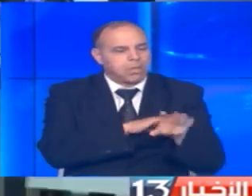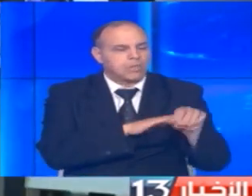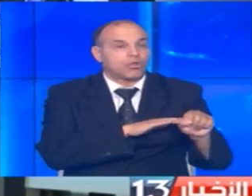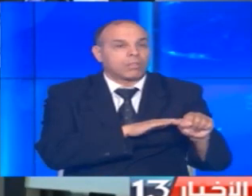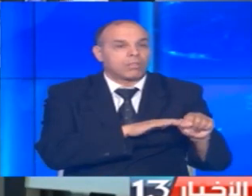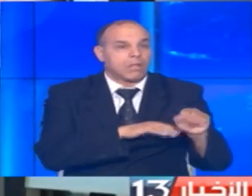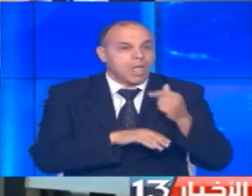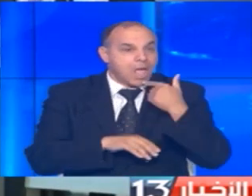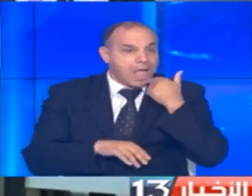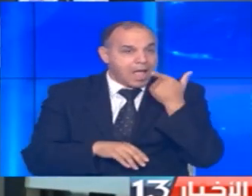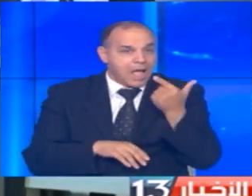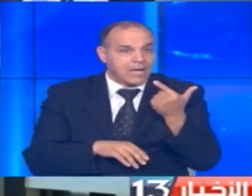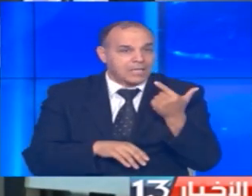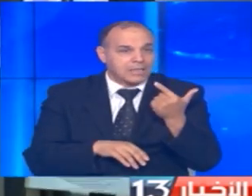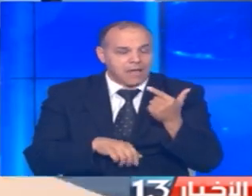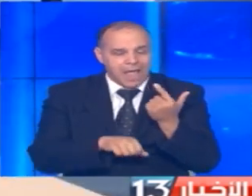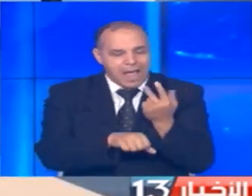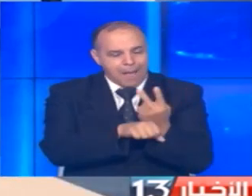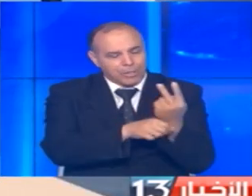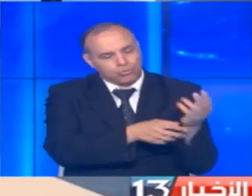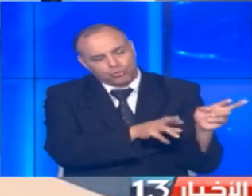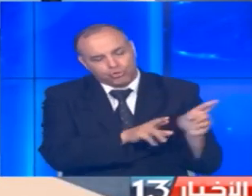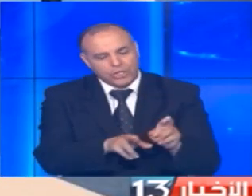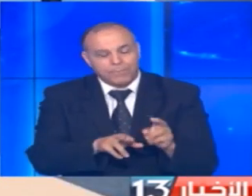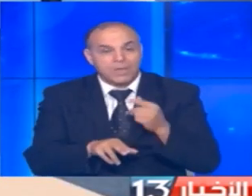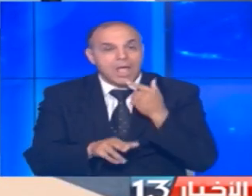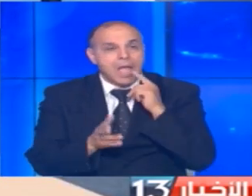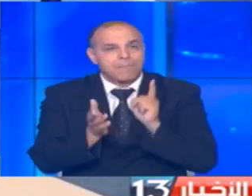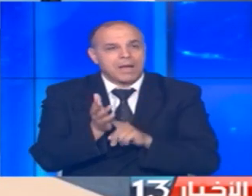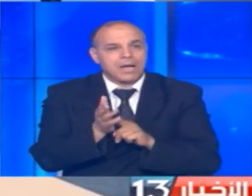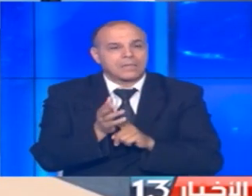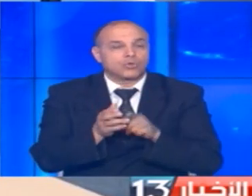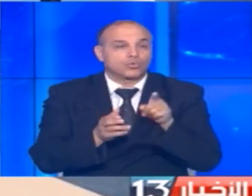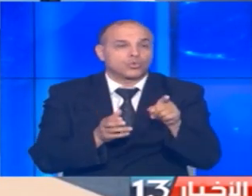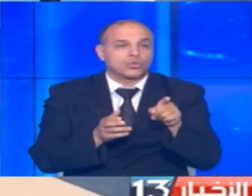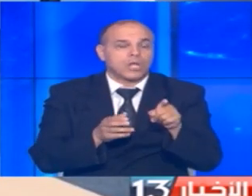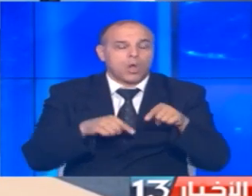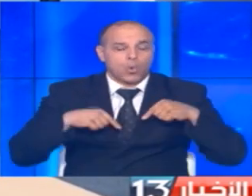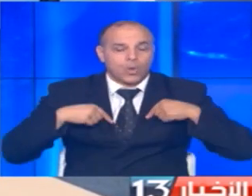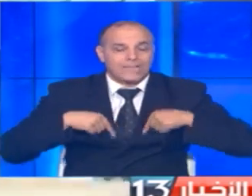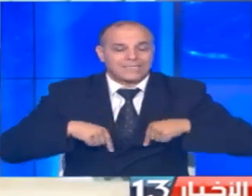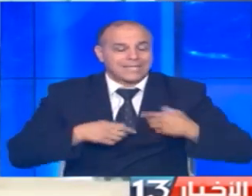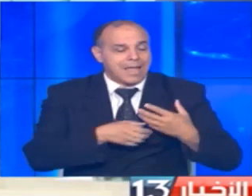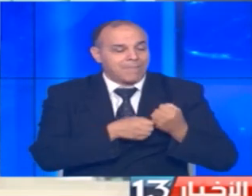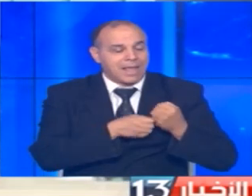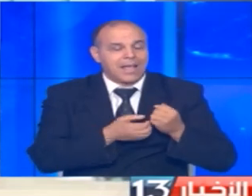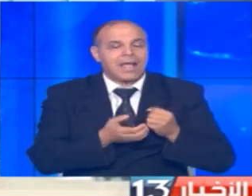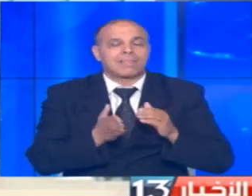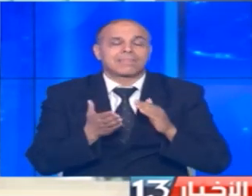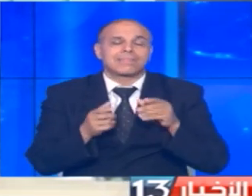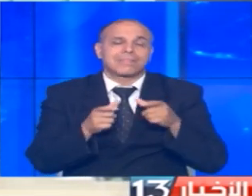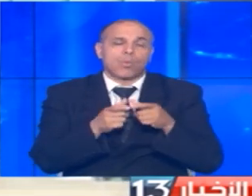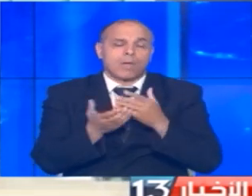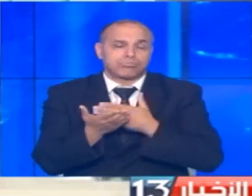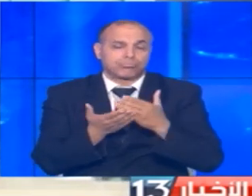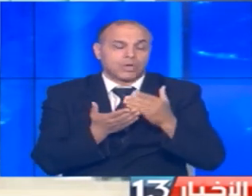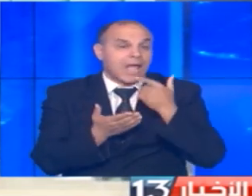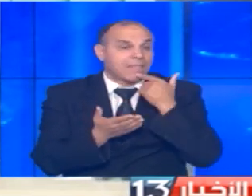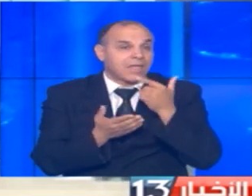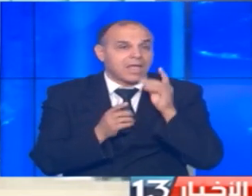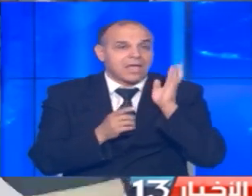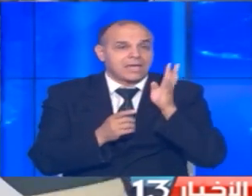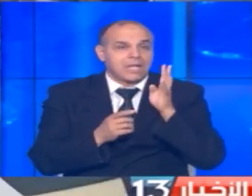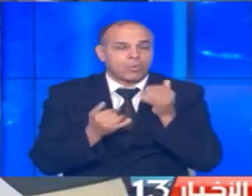قانونية، وذلك في ظرف سنتين. ذلك ما أكده مبروك كرشيد وزير أملاك الدولة والشؤون العقارية خلال